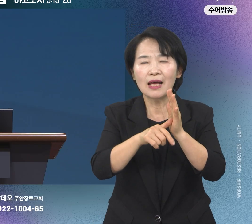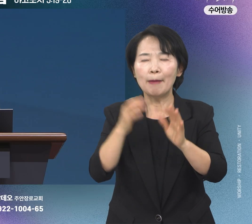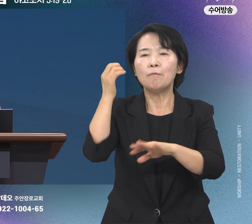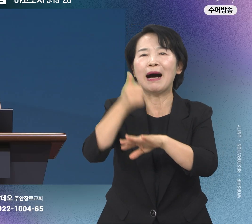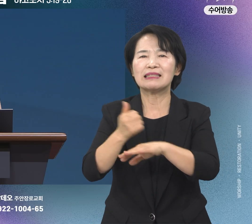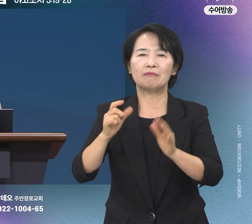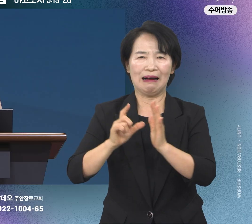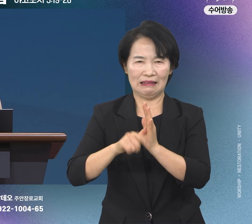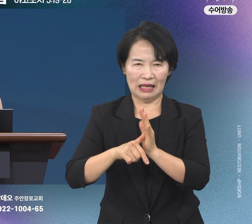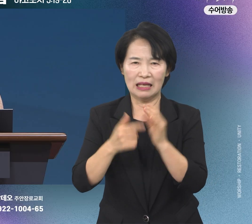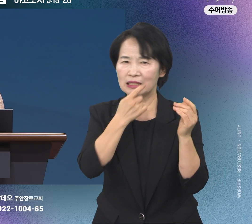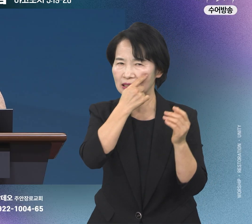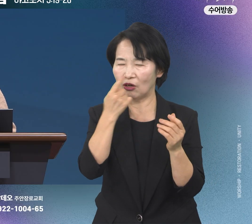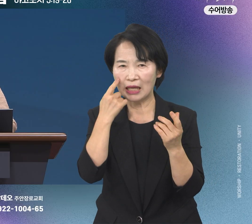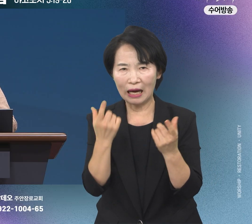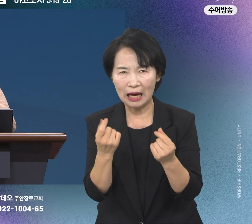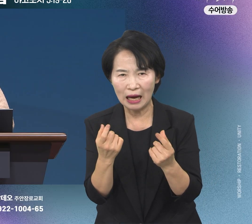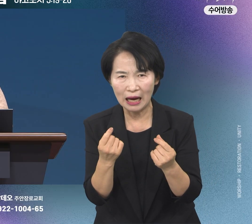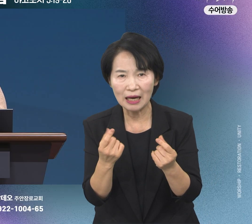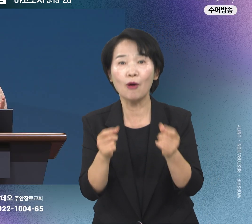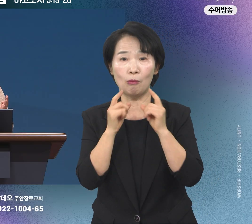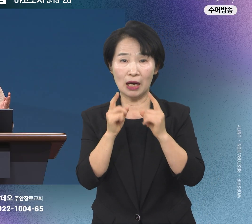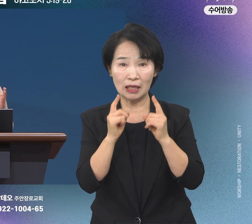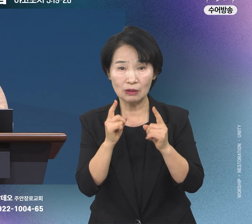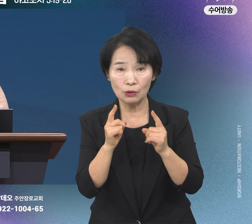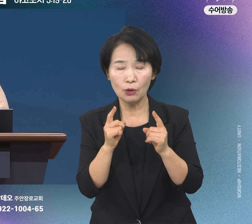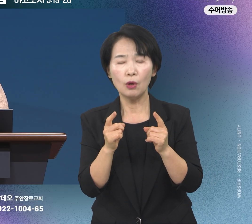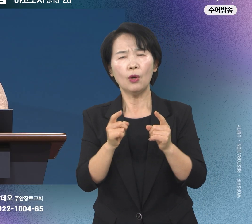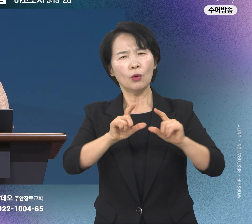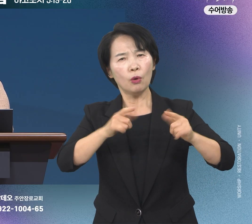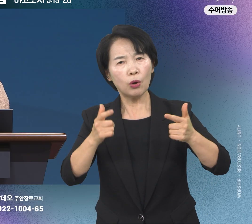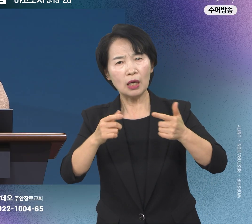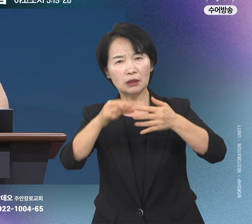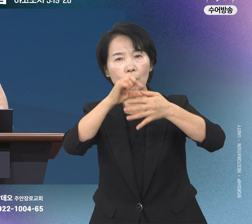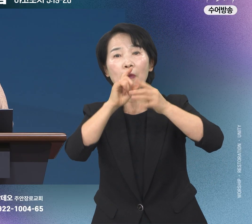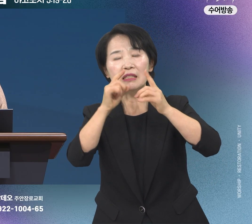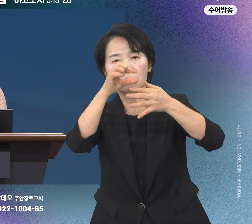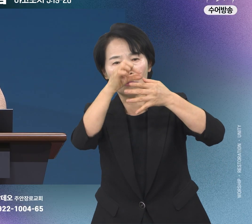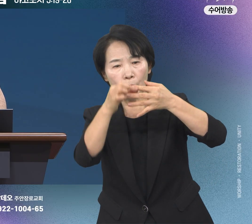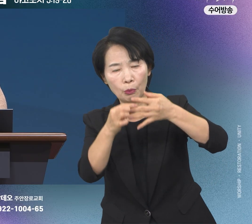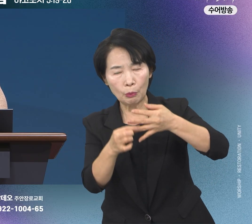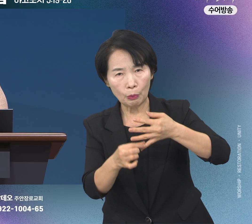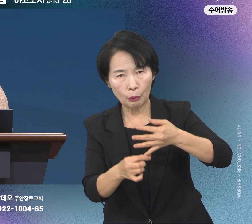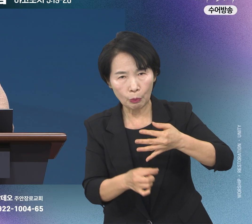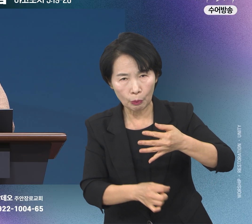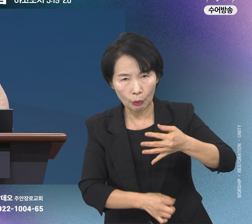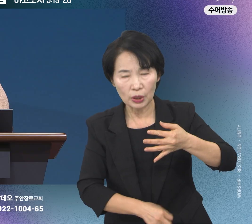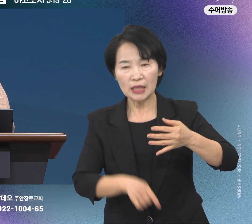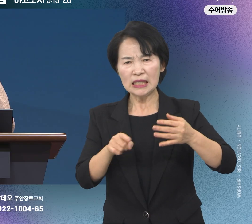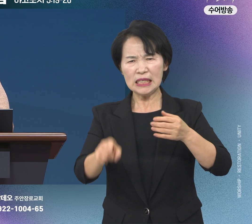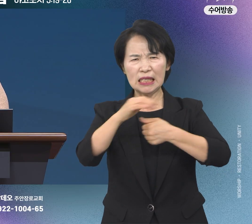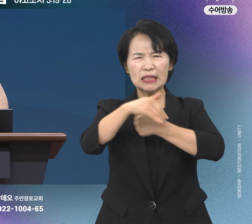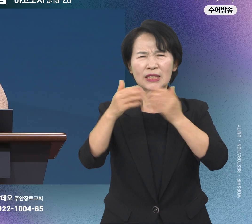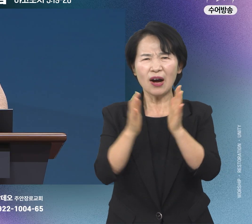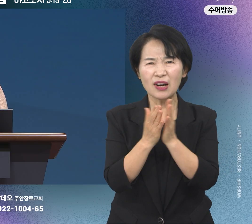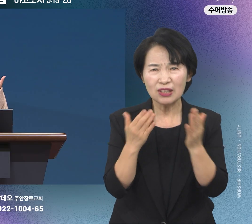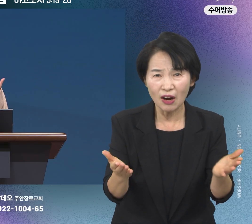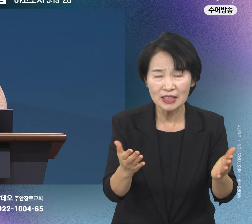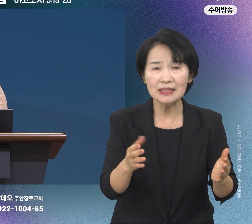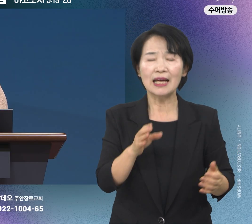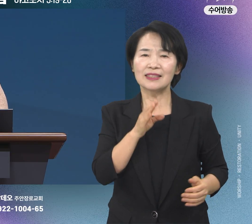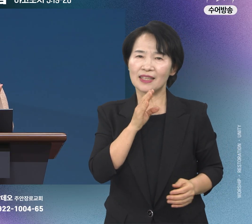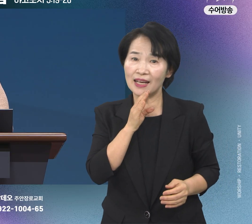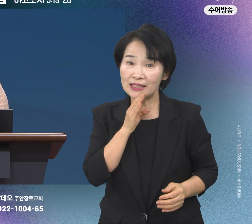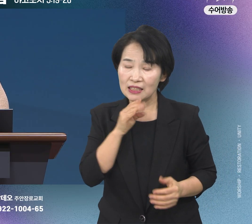때문에 그렇다라는 거예요. 저에게 이런 여러 가지의 말씀을 보여주면서 이 성경은 실은